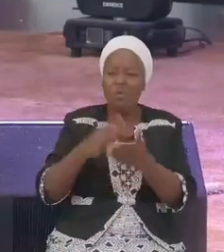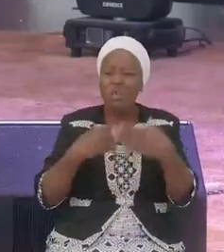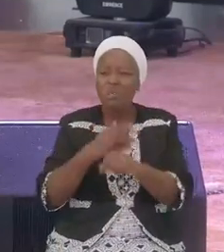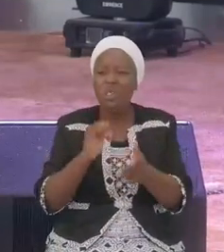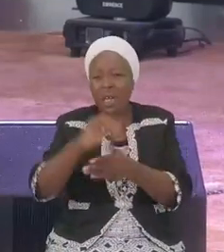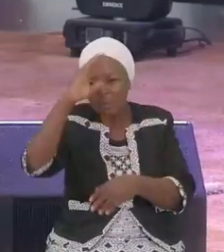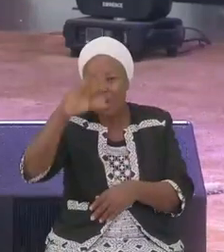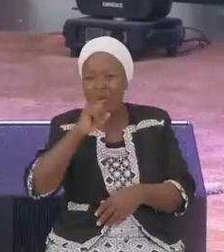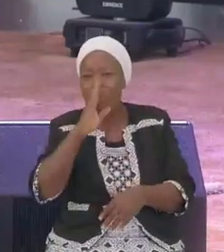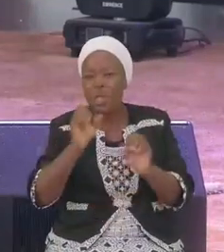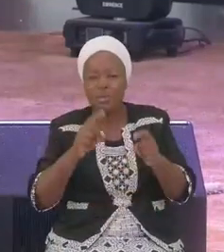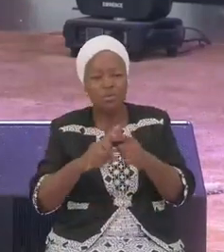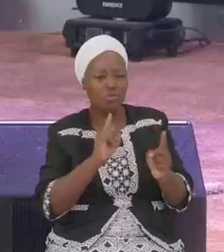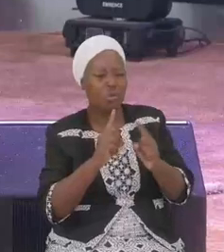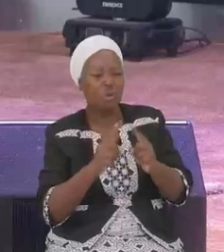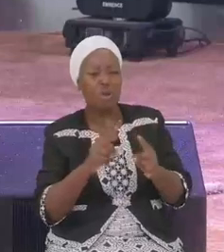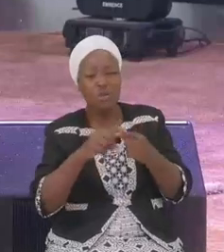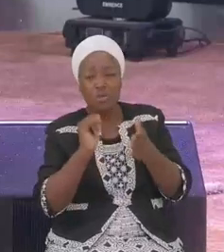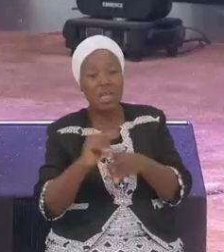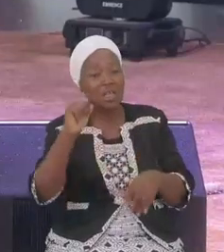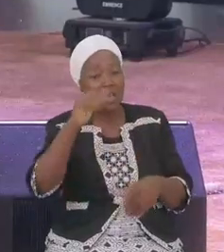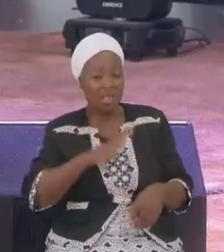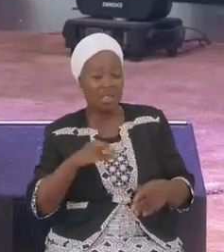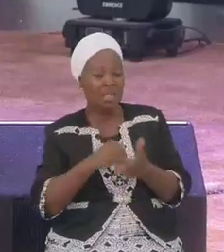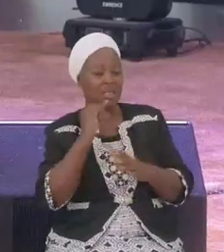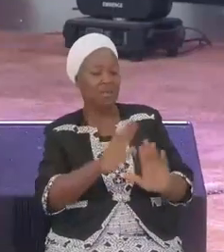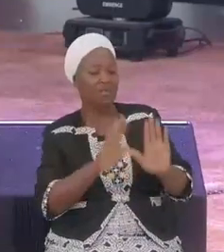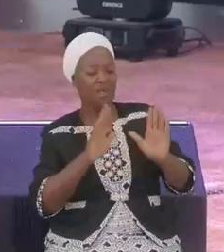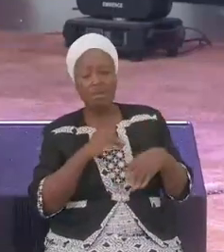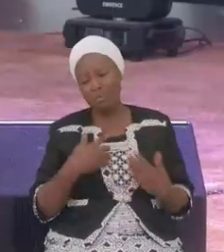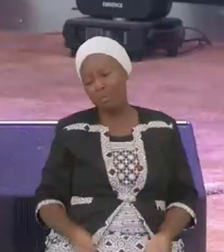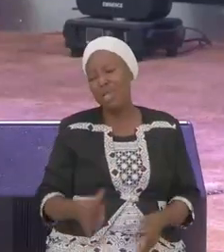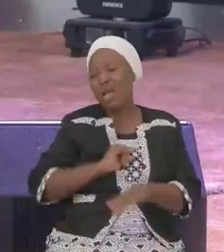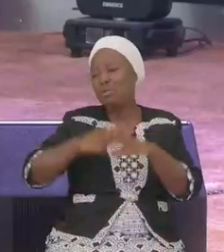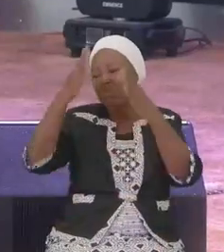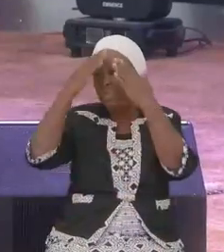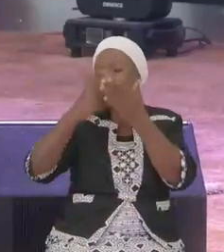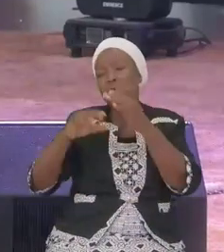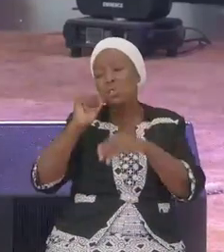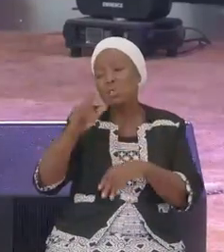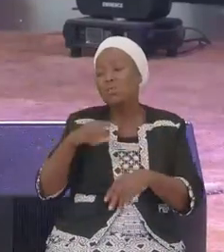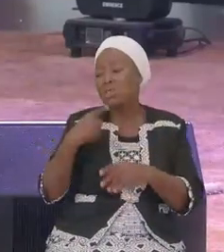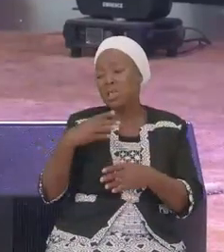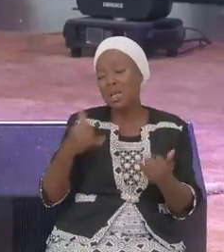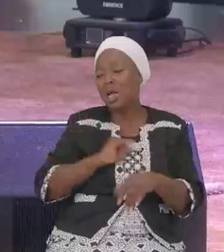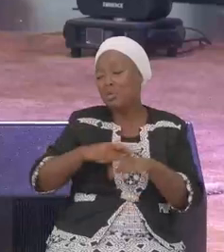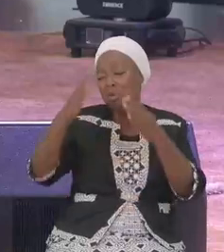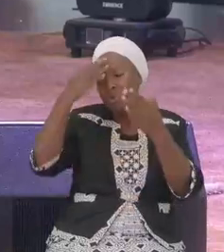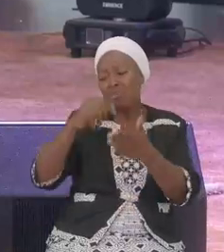là n'est pas en mesure de parler? C'est la crainte. Je ne sais pas ce qu'elle va dire. Je ne sais pas ce que le comité de mariage va dire. Je ne sais